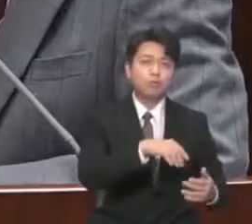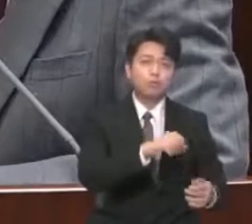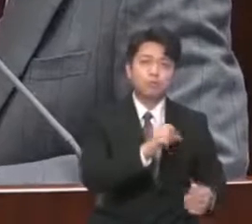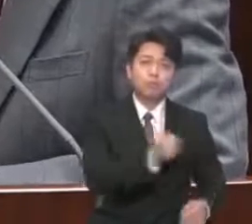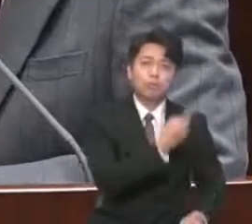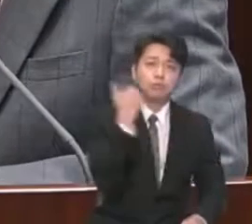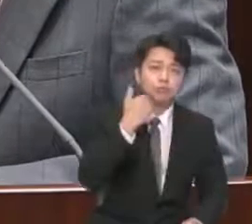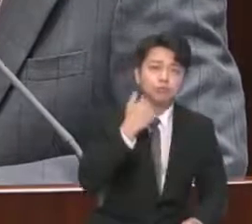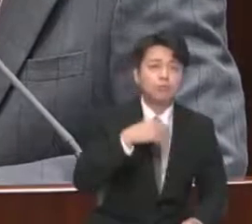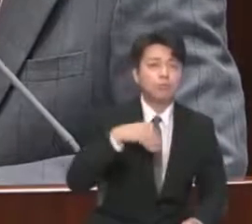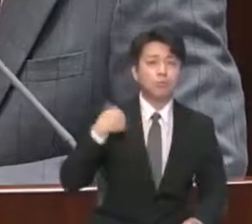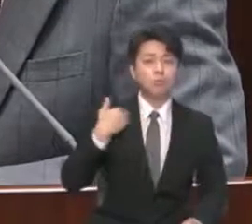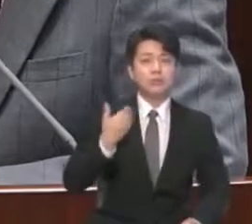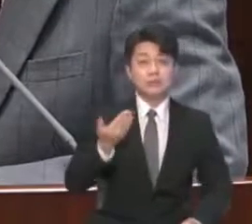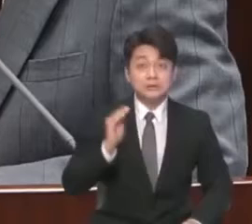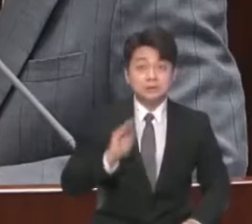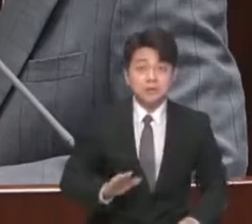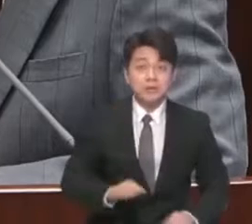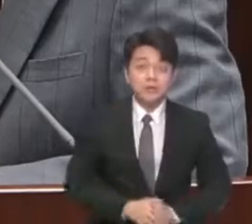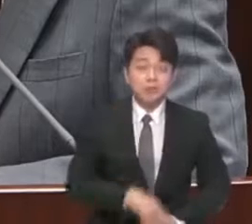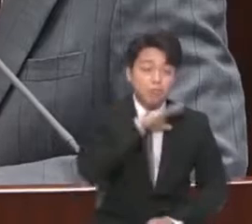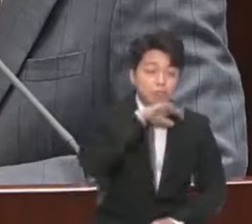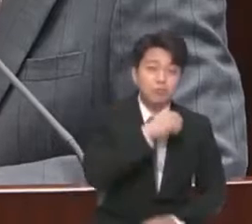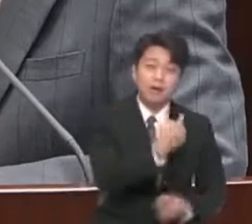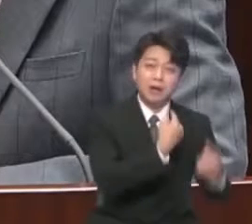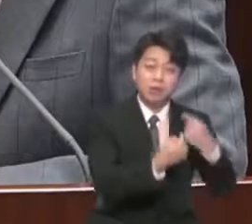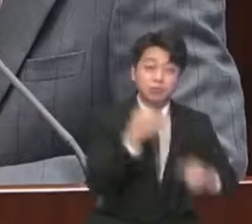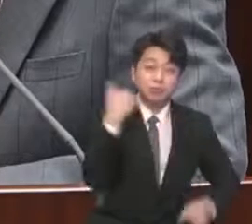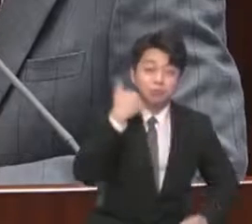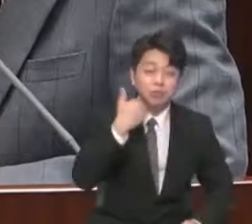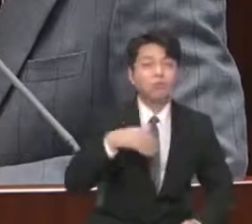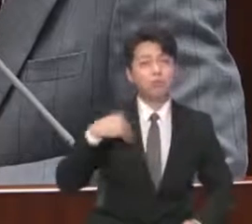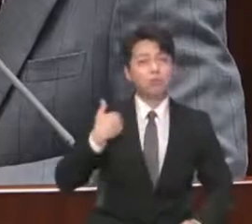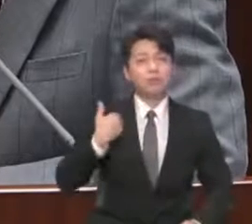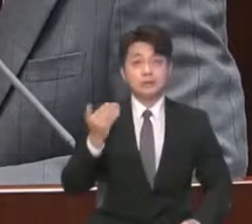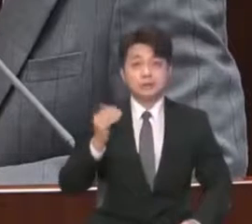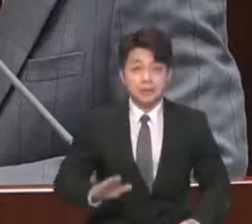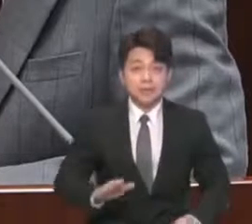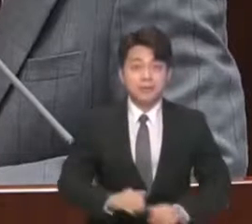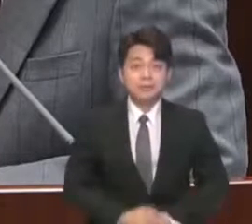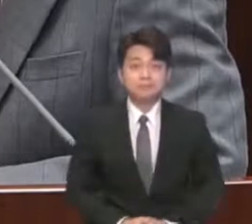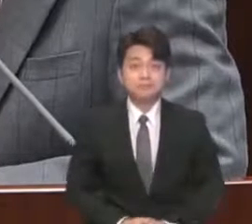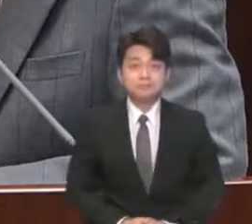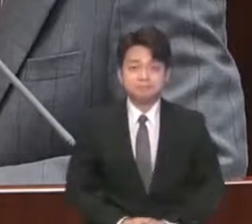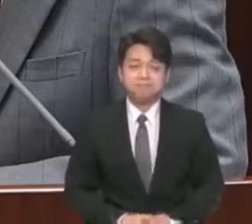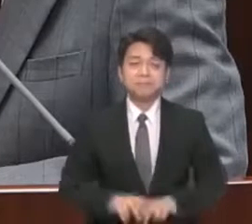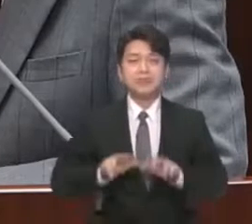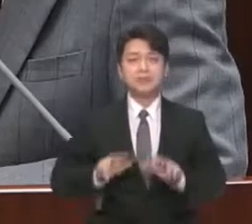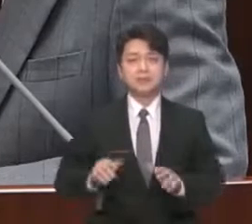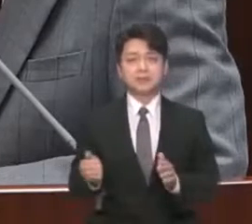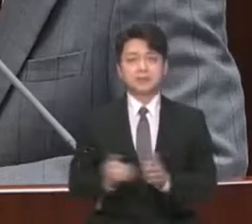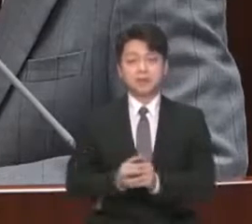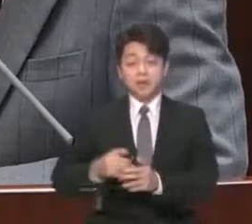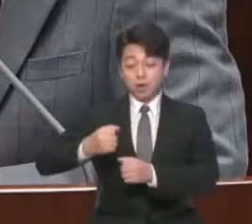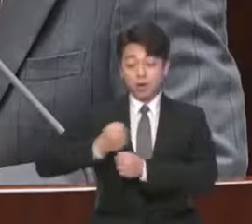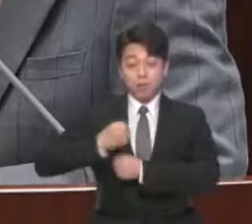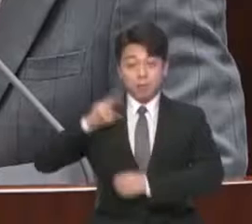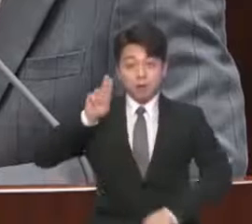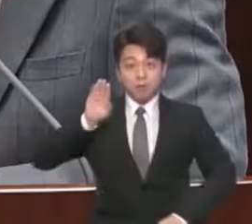신고를 받으셨는지 잘 모르겠지만 저는 지금 현재 우리 국방 운영하는